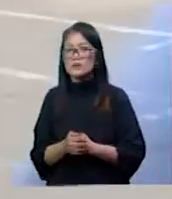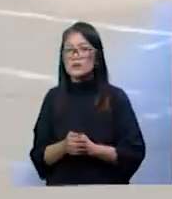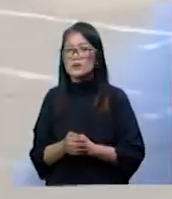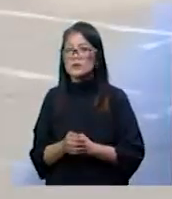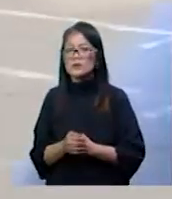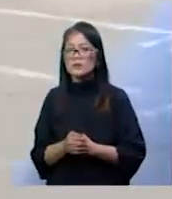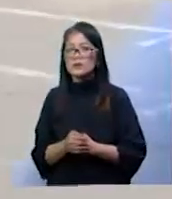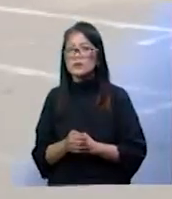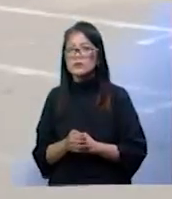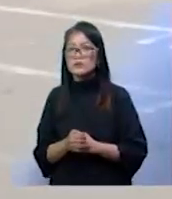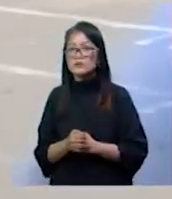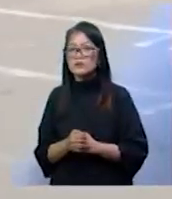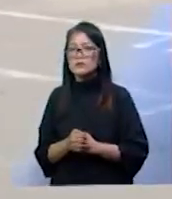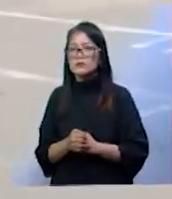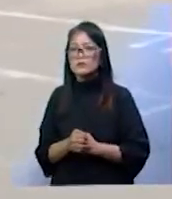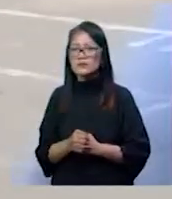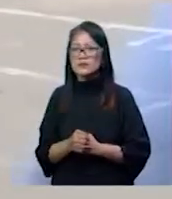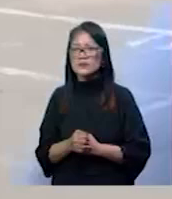Mungkin bisa di